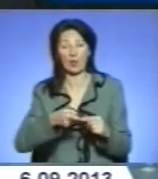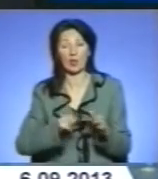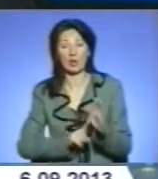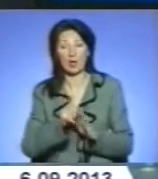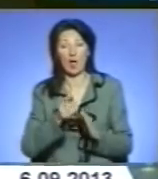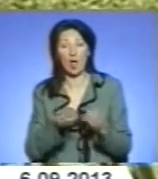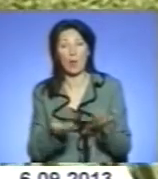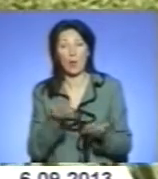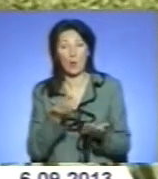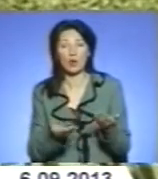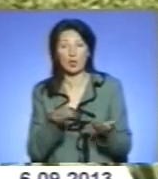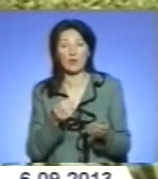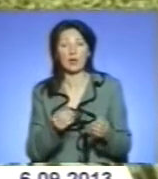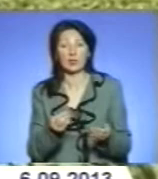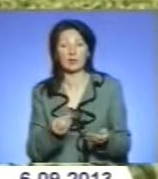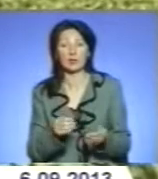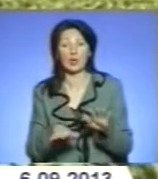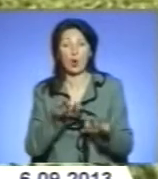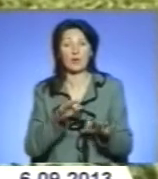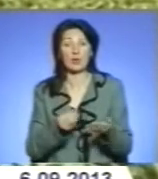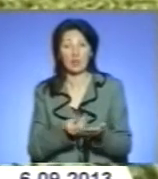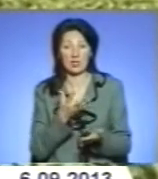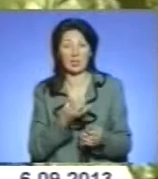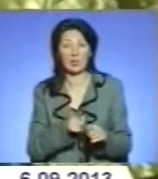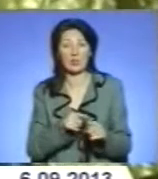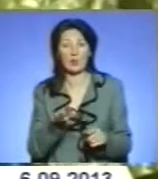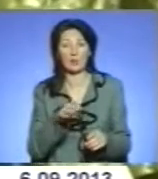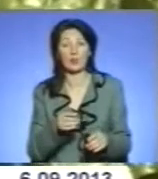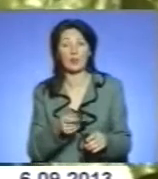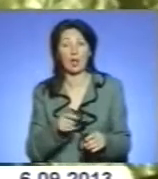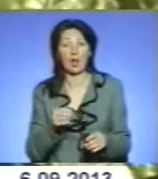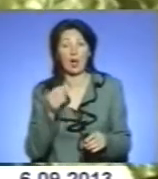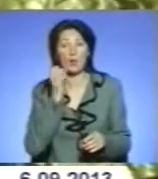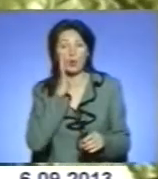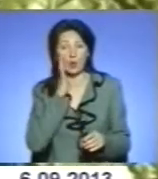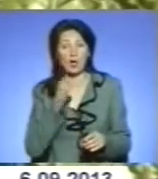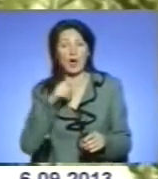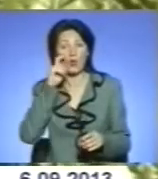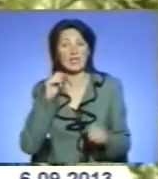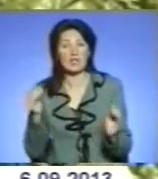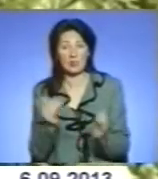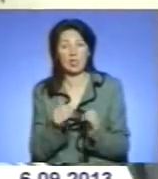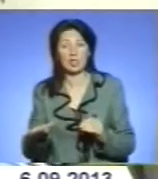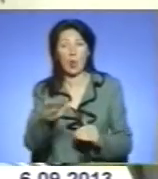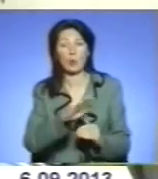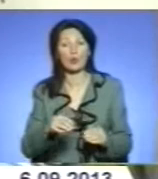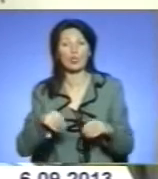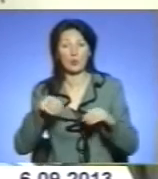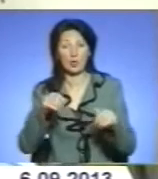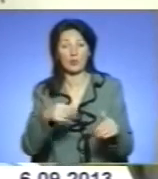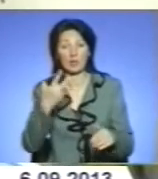продукт. В Україні цього року зменшили площі посівів цукрових буряків більше як на 30%.